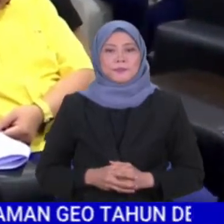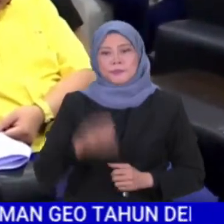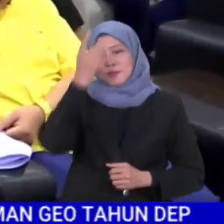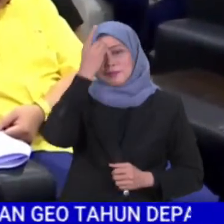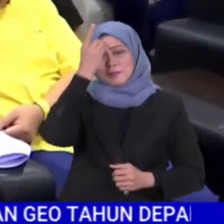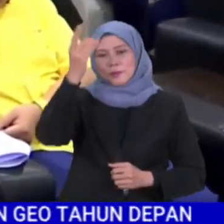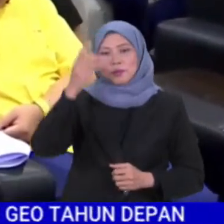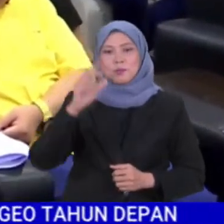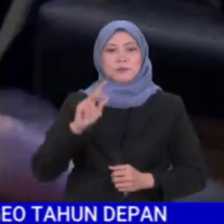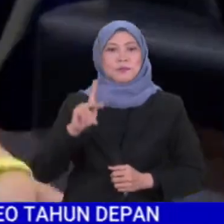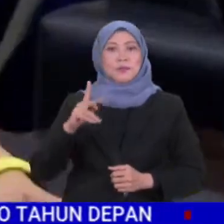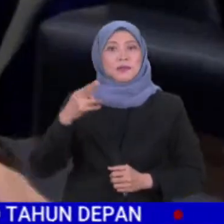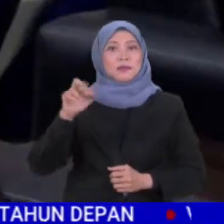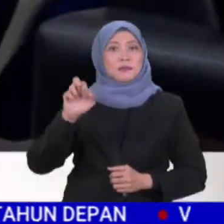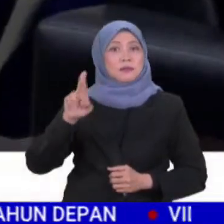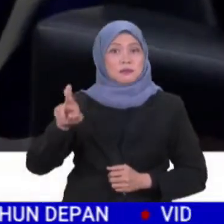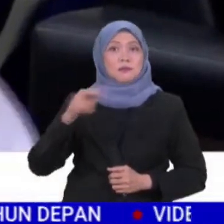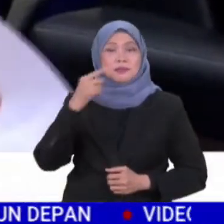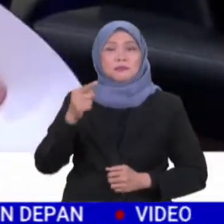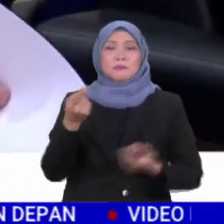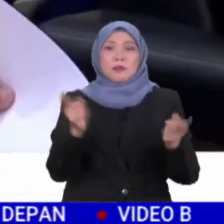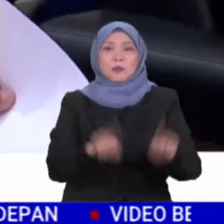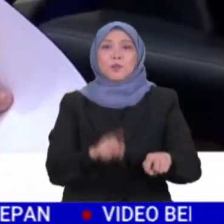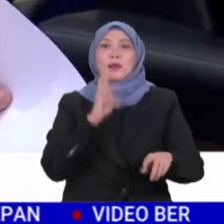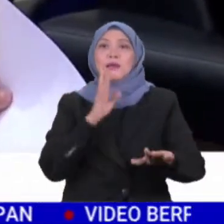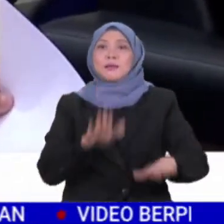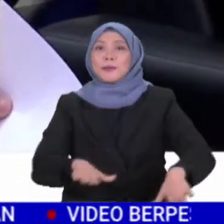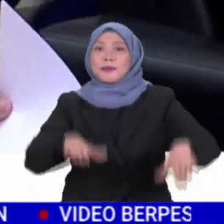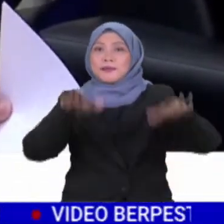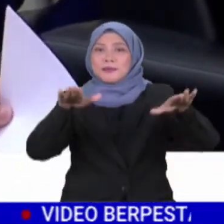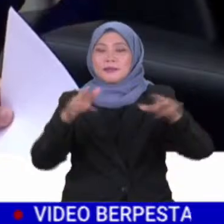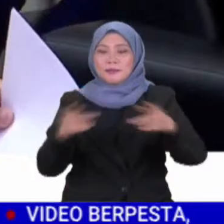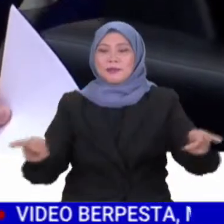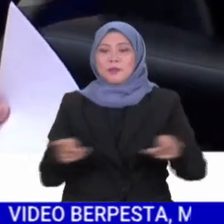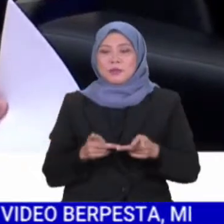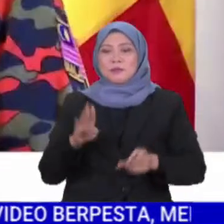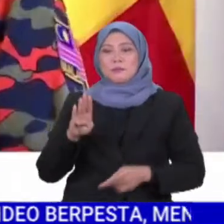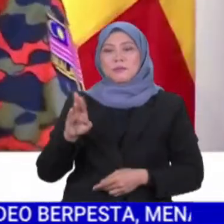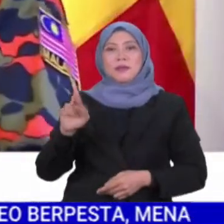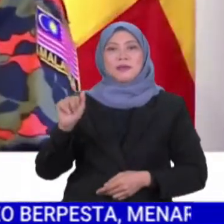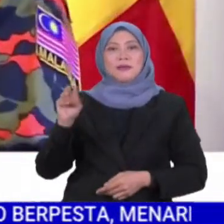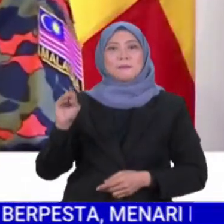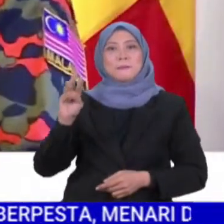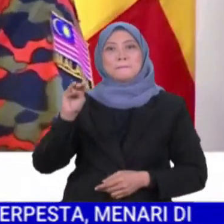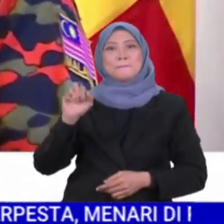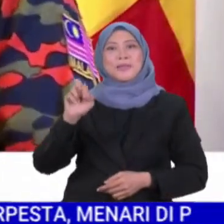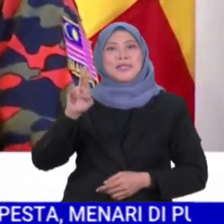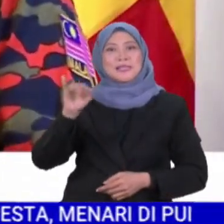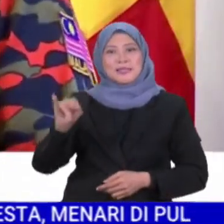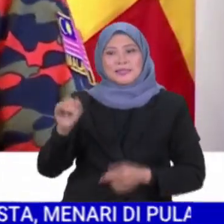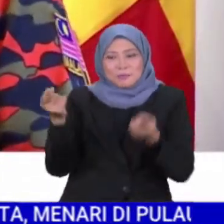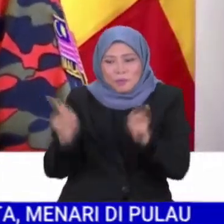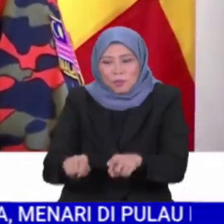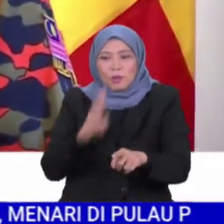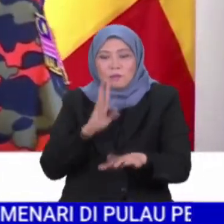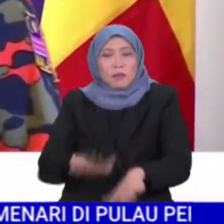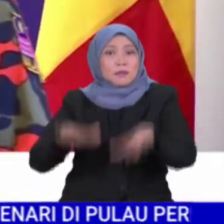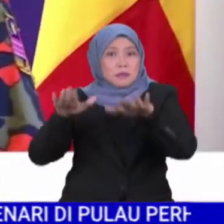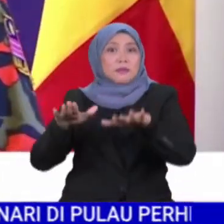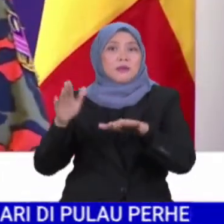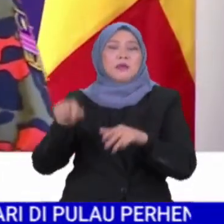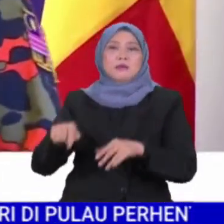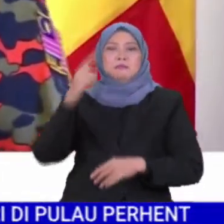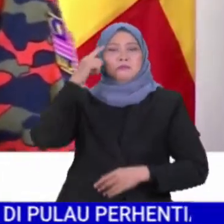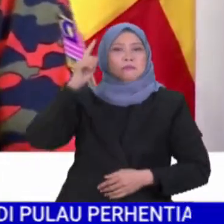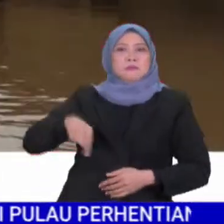Datuk Khairuddin Rahman mengambil contoh kejadian banjir yang berlaku di kawasan Baram di pedalaman Miri baru-baru ini. Ia merupakan keadaan di